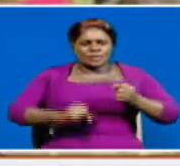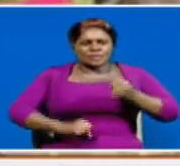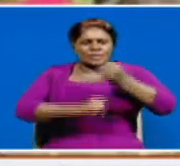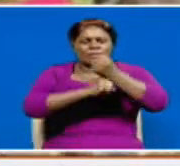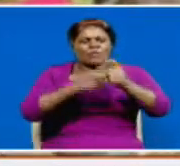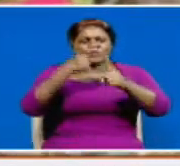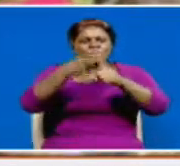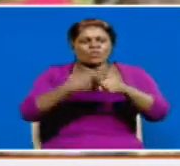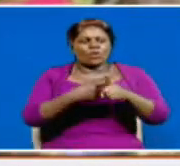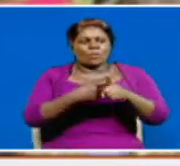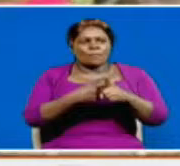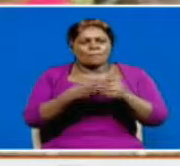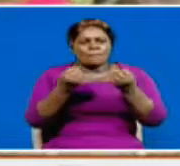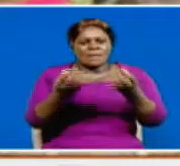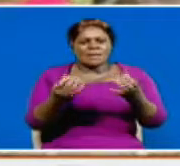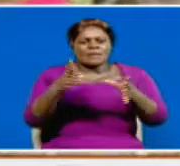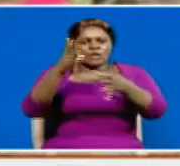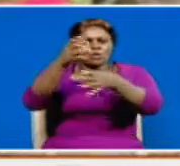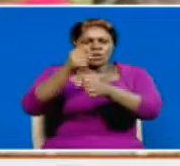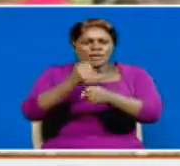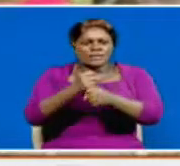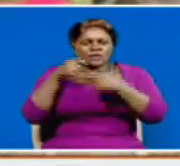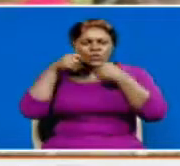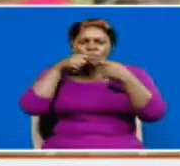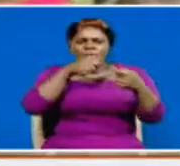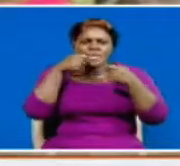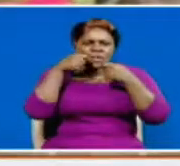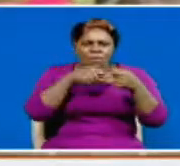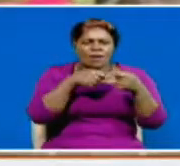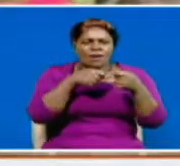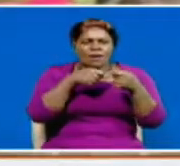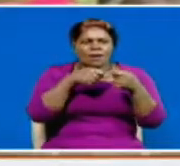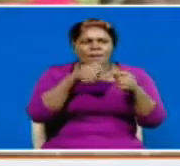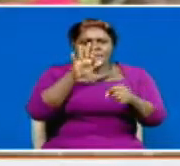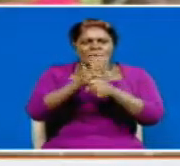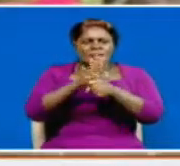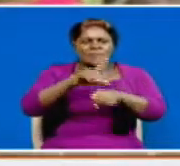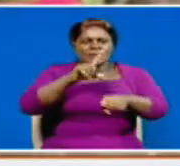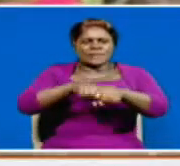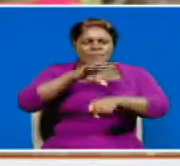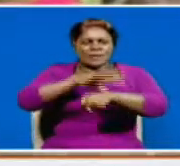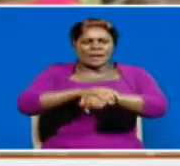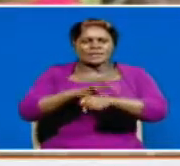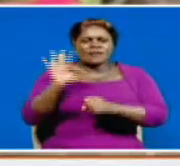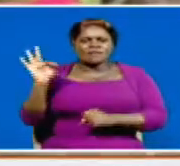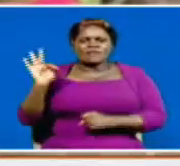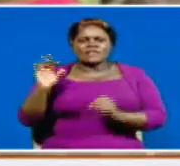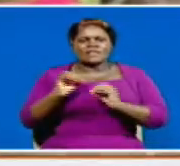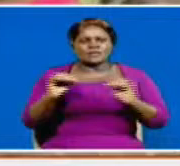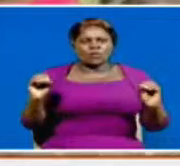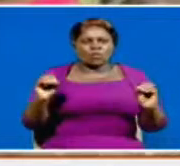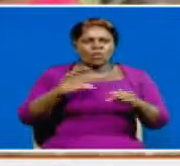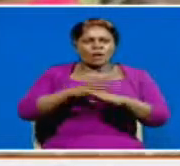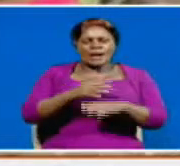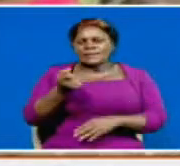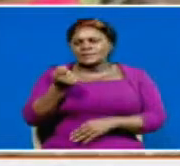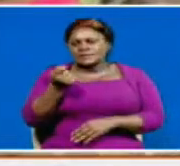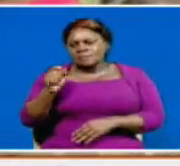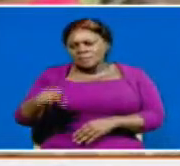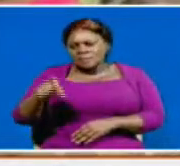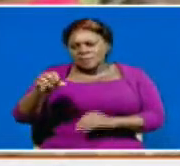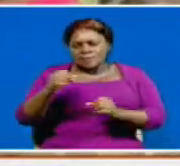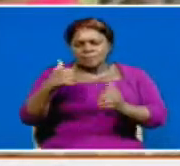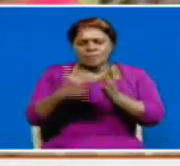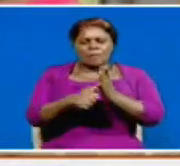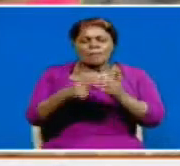kwa most companies za miwa. Mara nyingi hatupati mbolea, labda kupata mbegu inakuwa shida, lakini